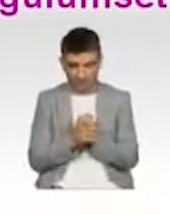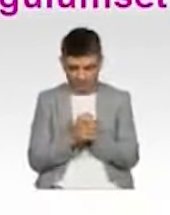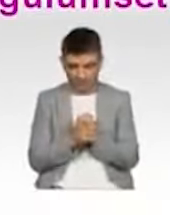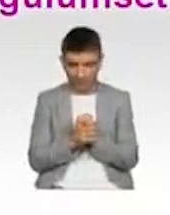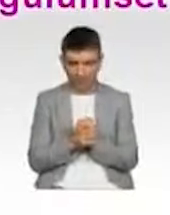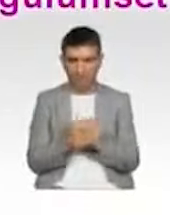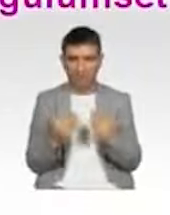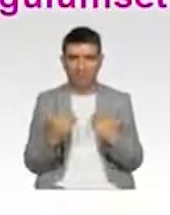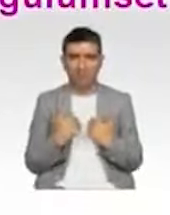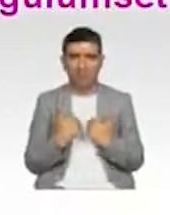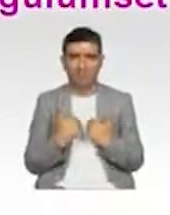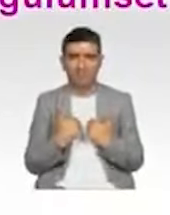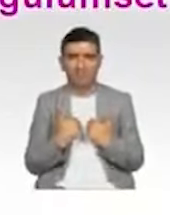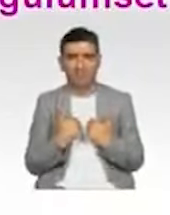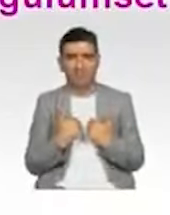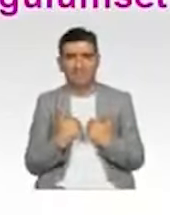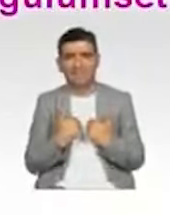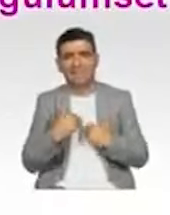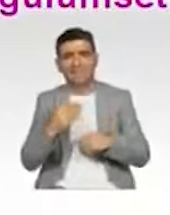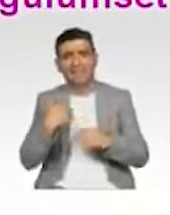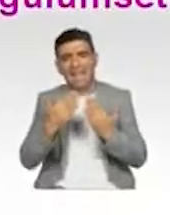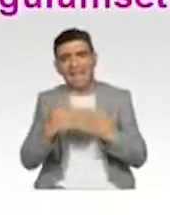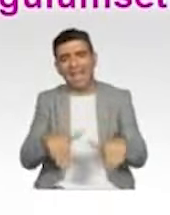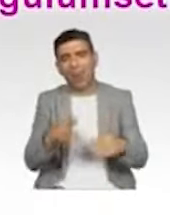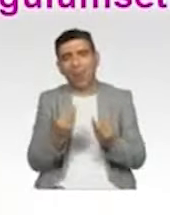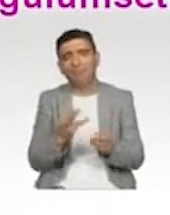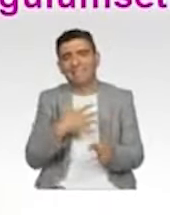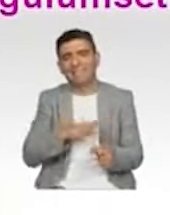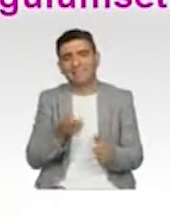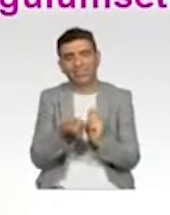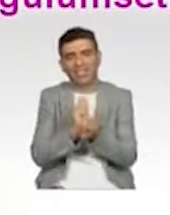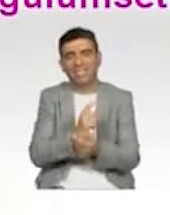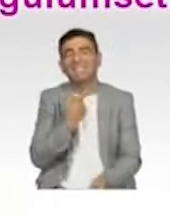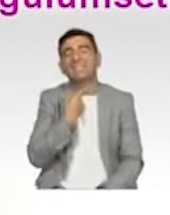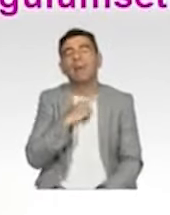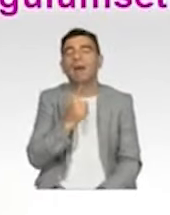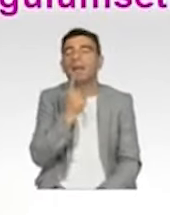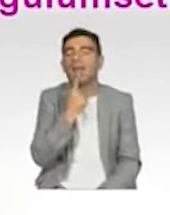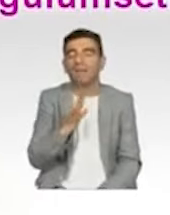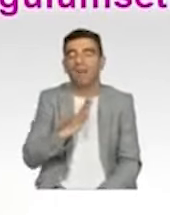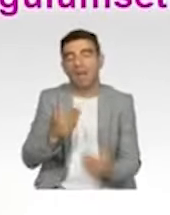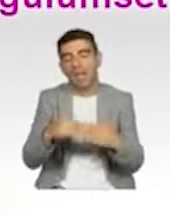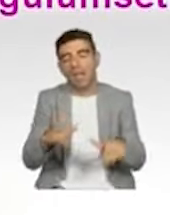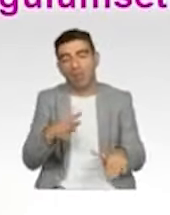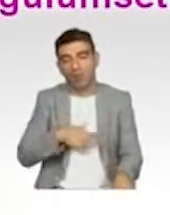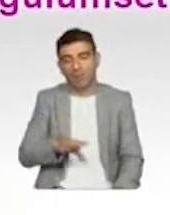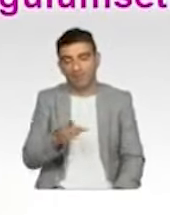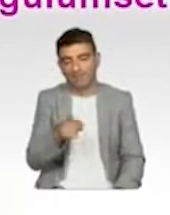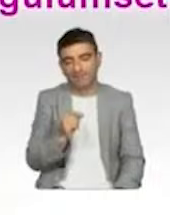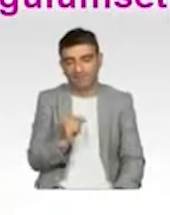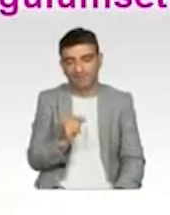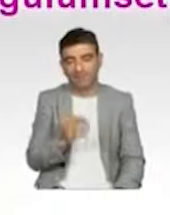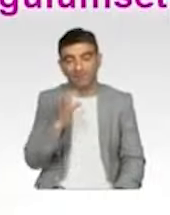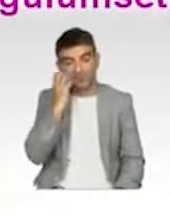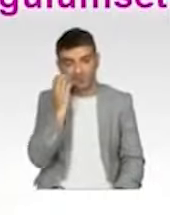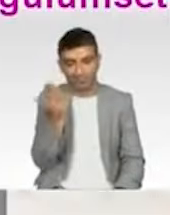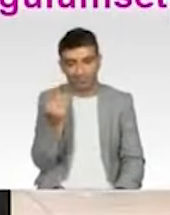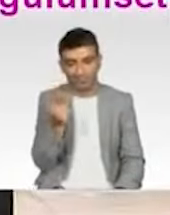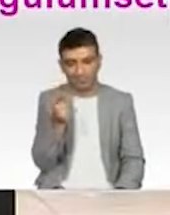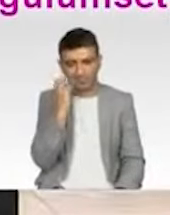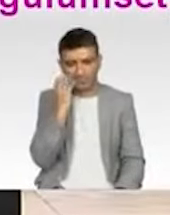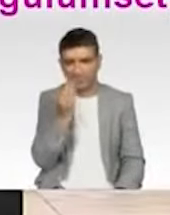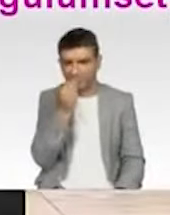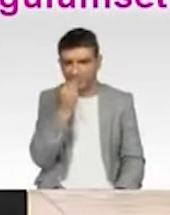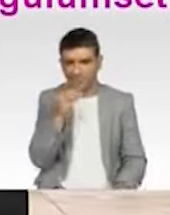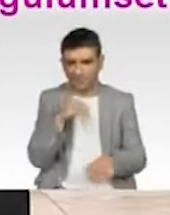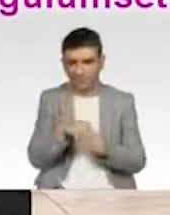Diyorsun. Yani ben sınırlayıcı olmak istemiyorum ama hani böyle değişik damak tatlarımız var, biraz engel olmak lazım. Peki, patatese gelelim. Patates